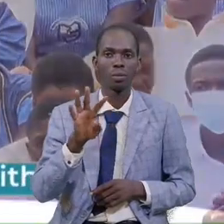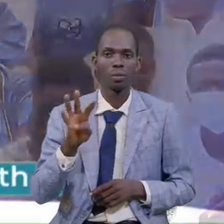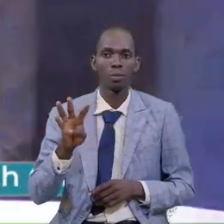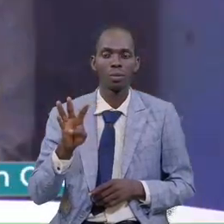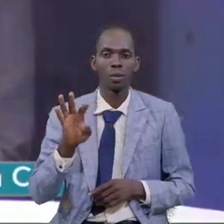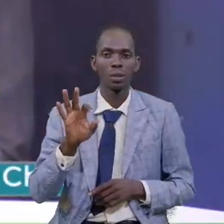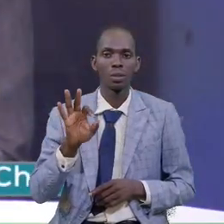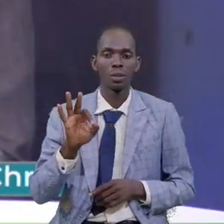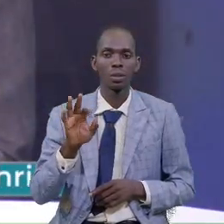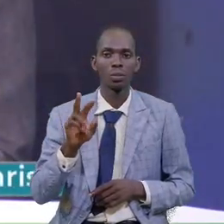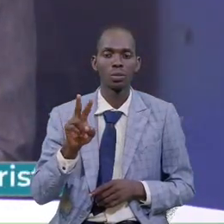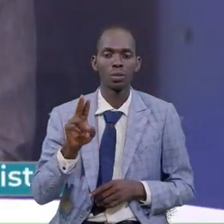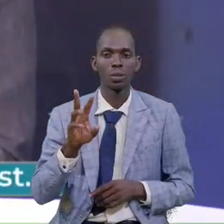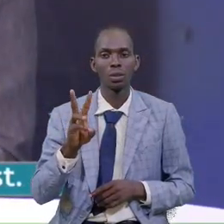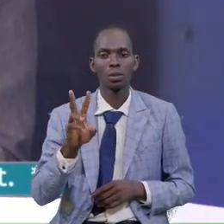234-915-444-9263.